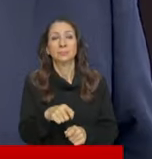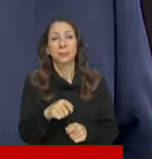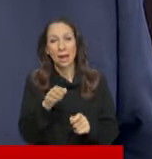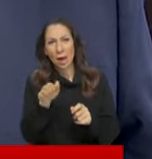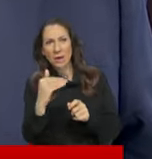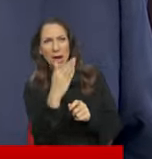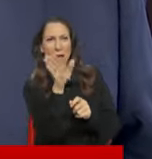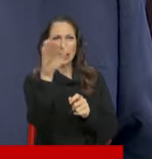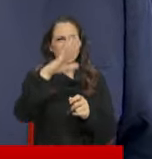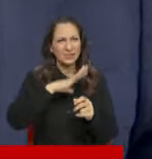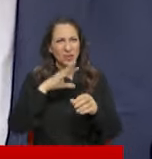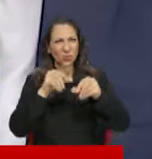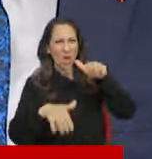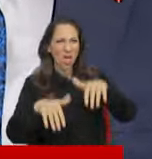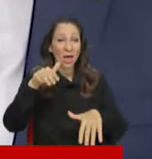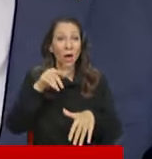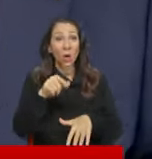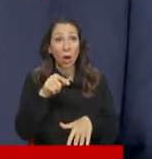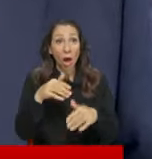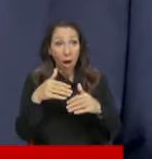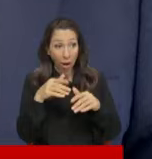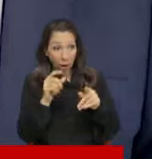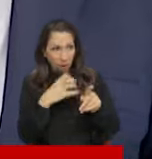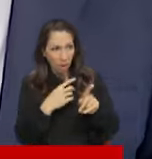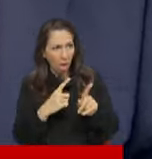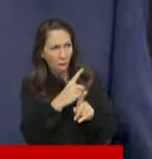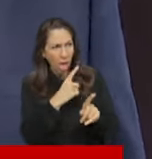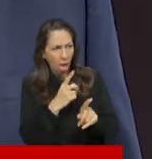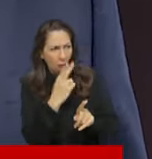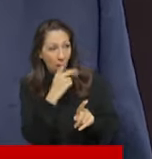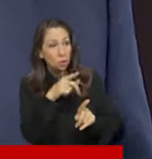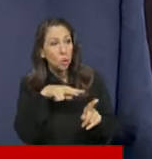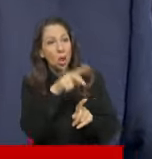patikalar vardır ya Evet o vatandaş onu akışını oraya ayarladıysanız